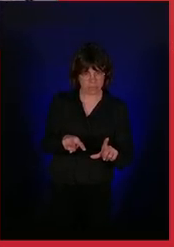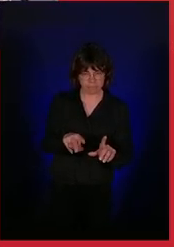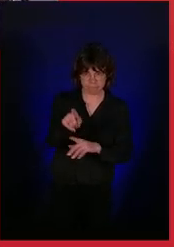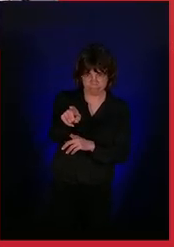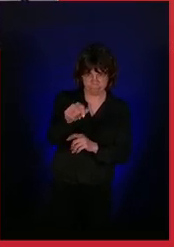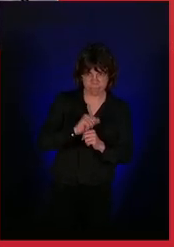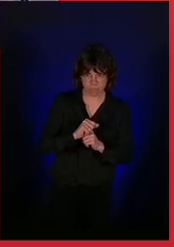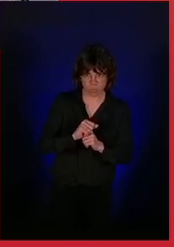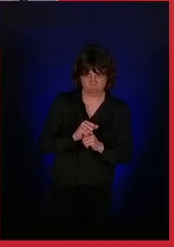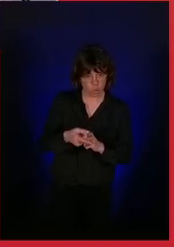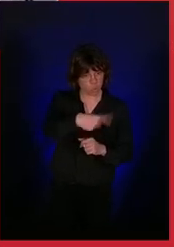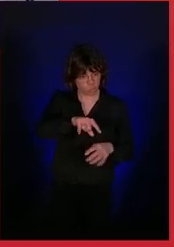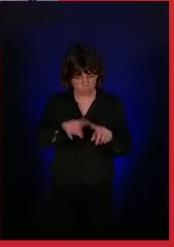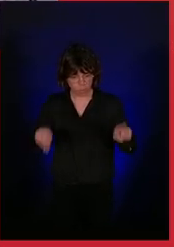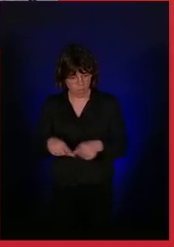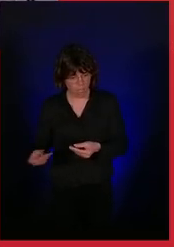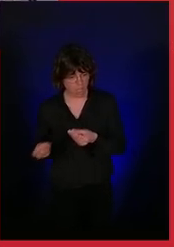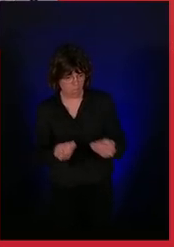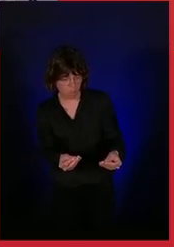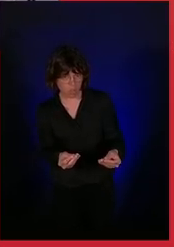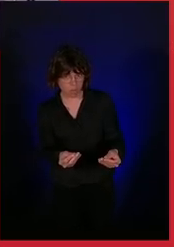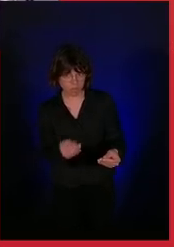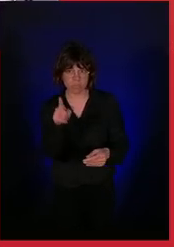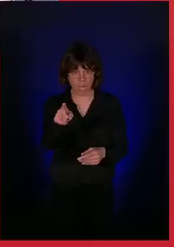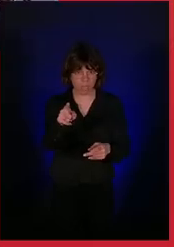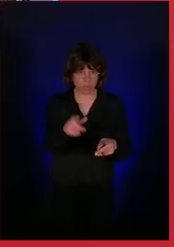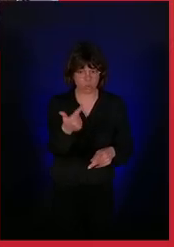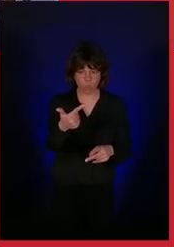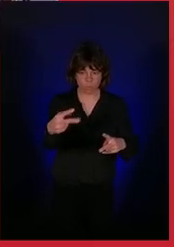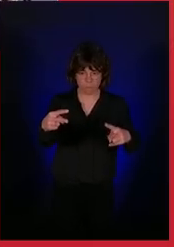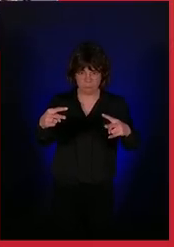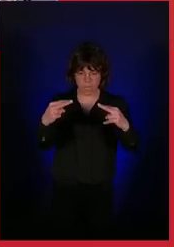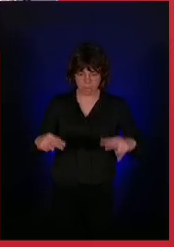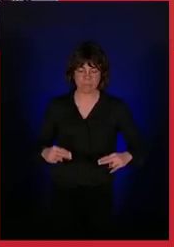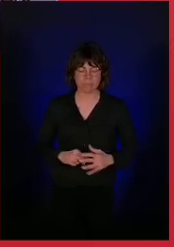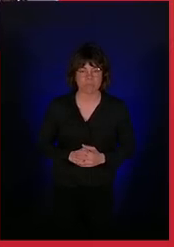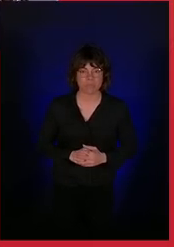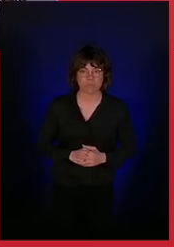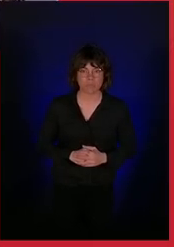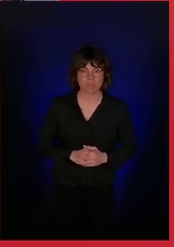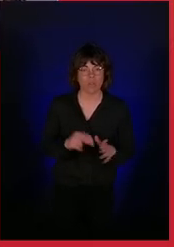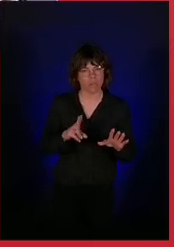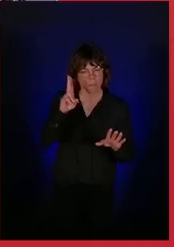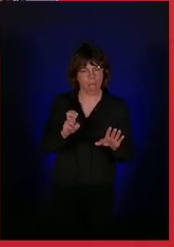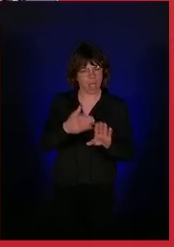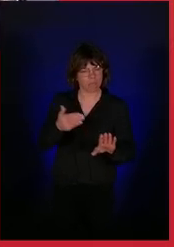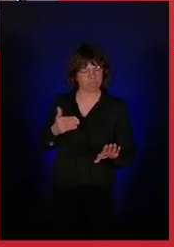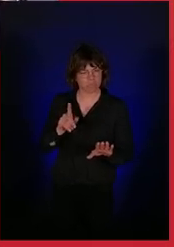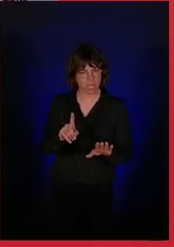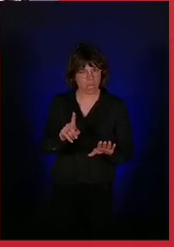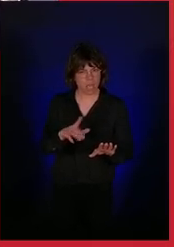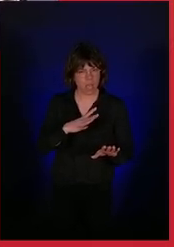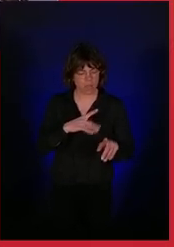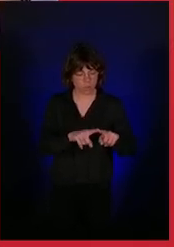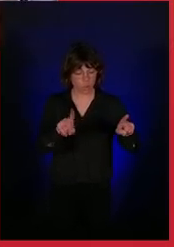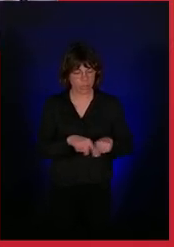que vous allez tous recevoir. Ce bulletin se divise en deux parties. Alors déjà aussi, avant de démarrer, vous avez une petite notice